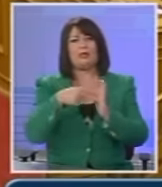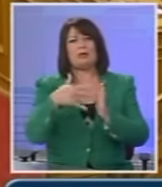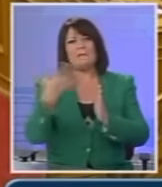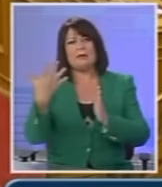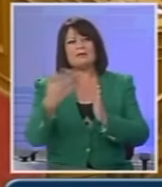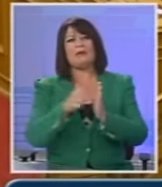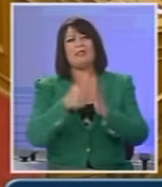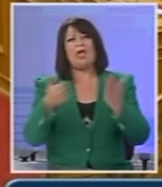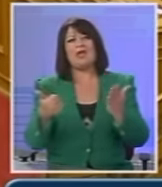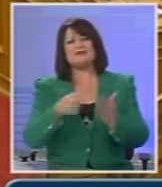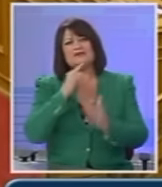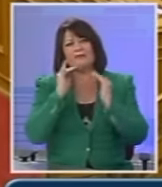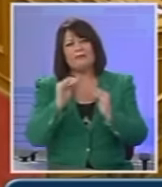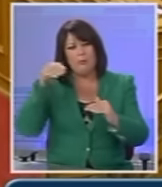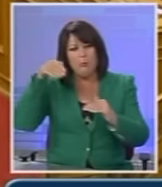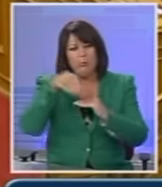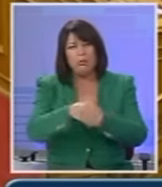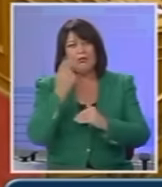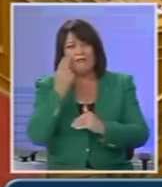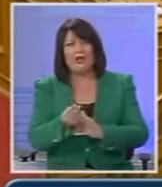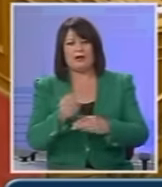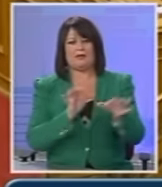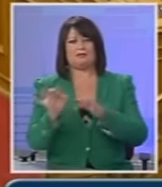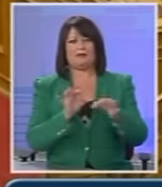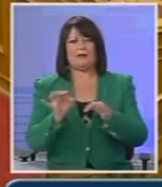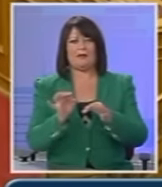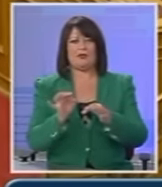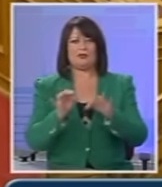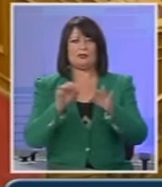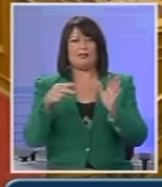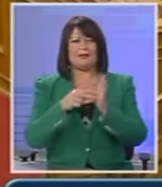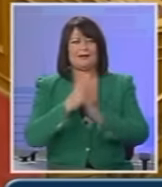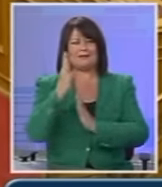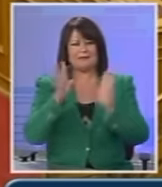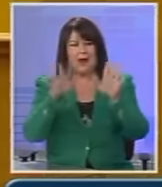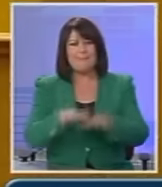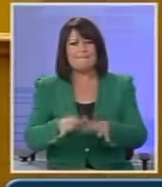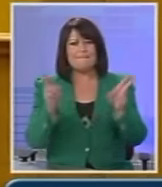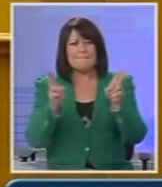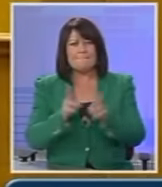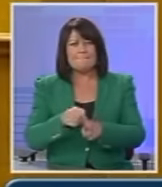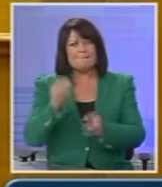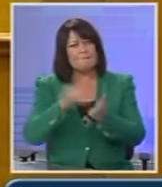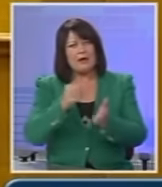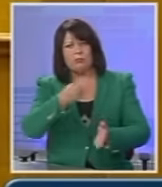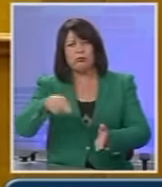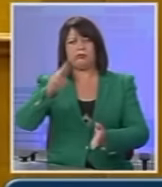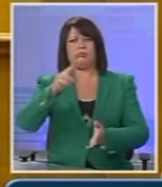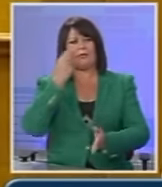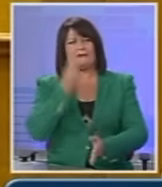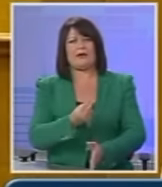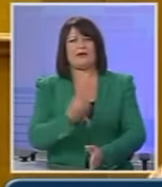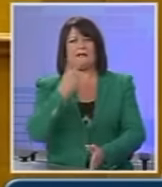2016. Αποκάλυπτε ότι μετά τη σταδιακή μείωση της ανεργίας το 2014, αυτή διωγγώνεται. Αποκάλυπτε ότι μετά